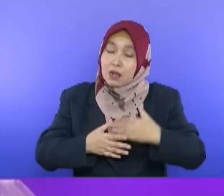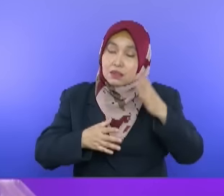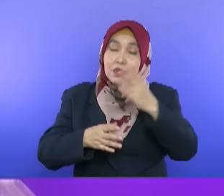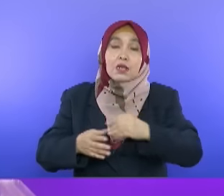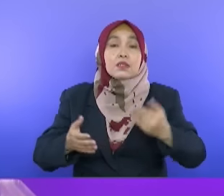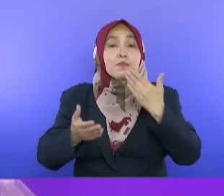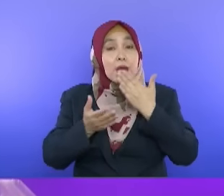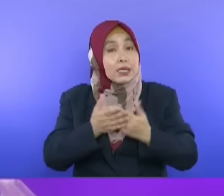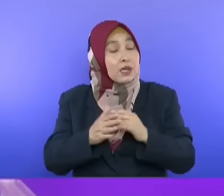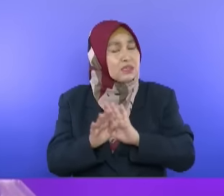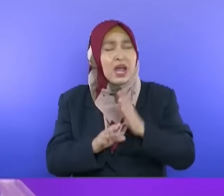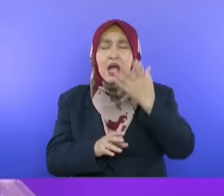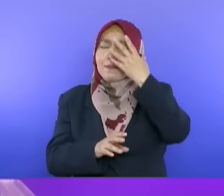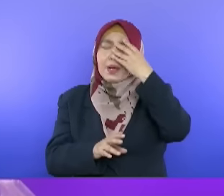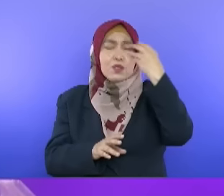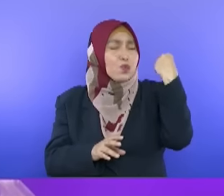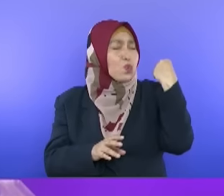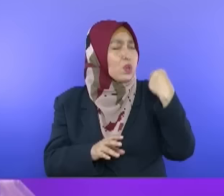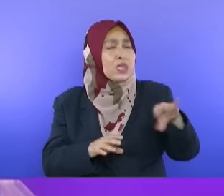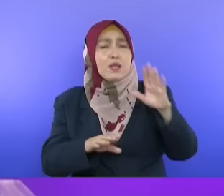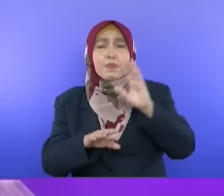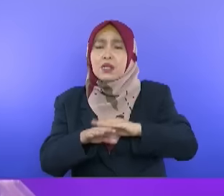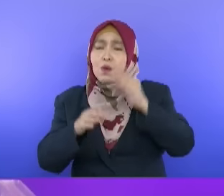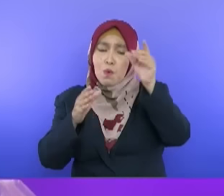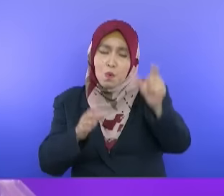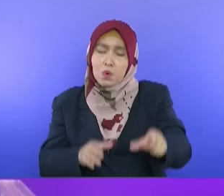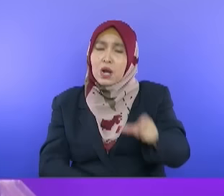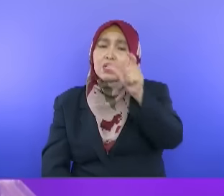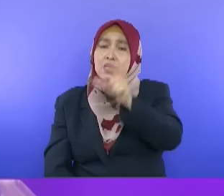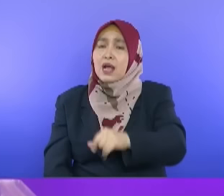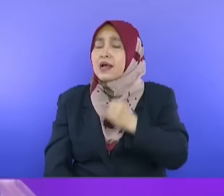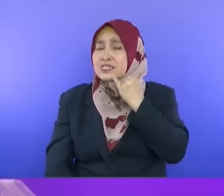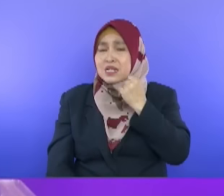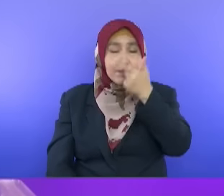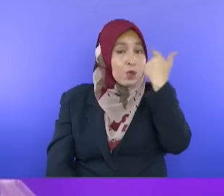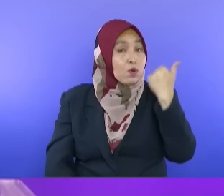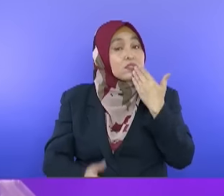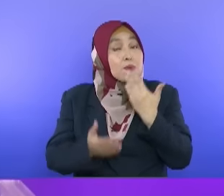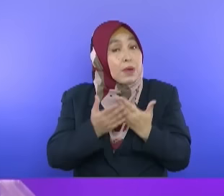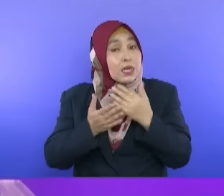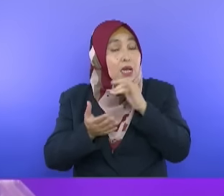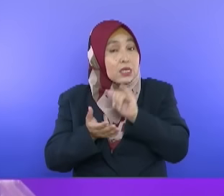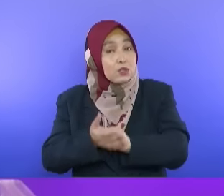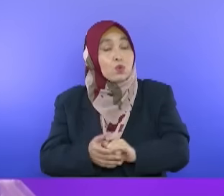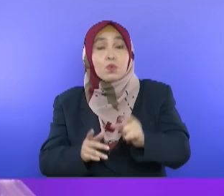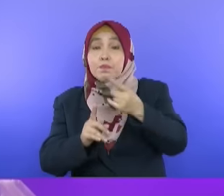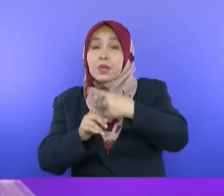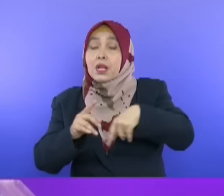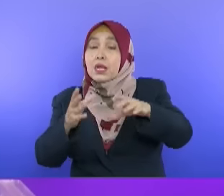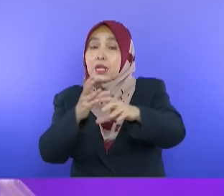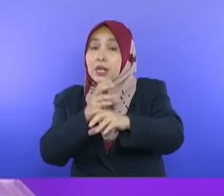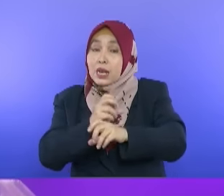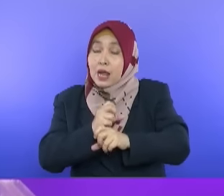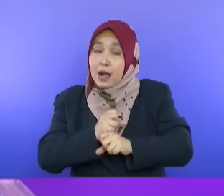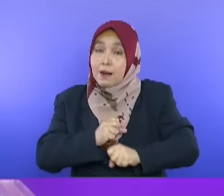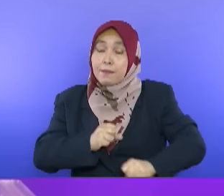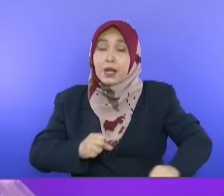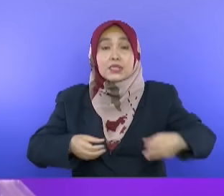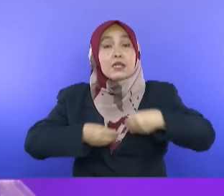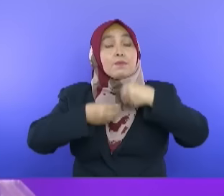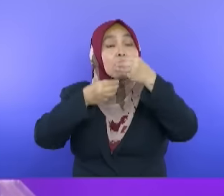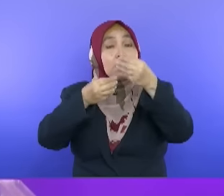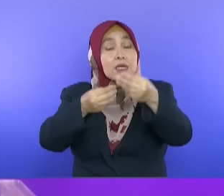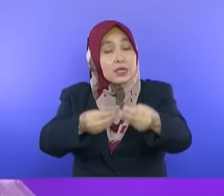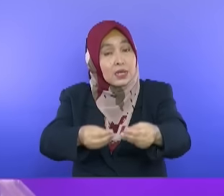kebaikan jangan kisah kepada orang yang hasad karena kebaikan itu bila dapat diberikan